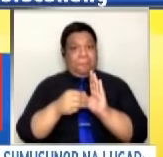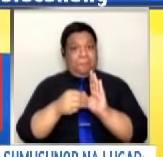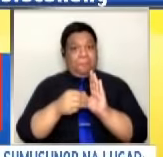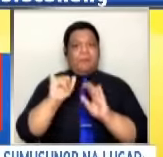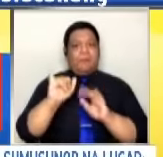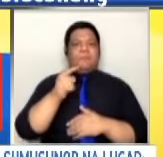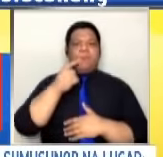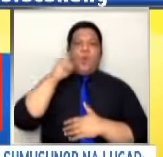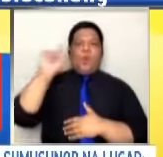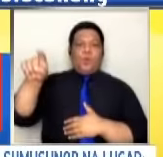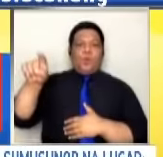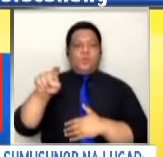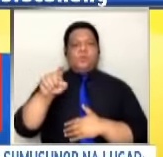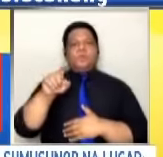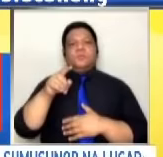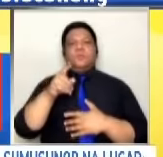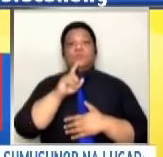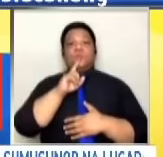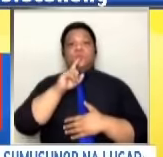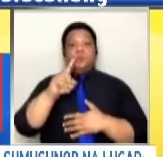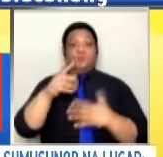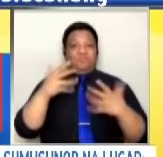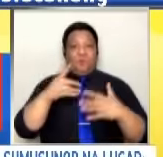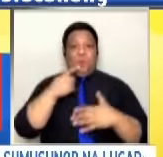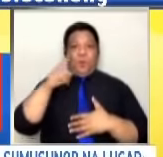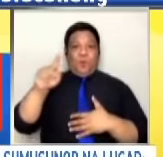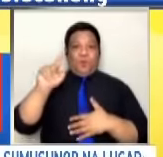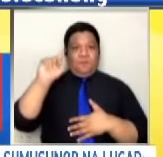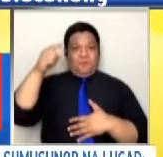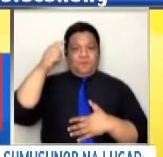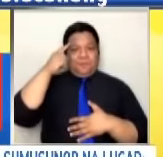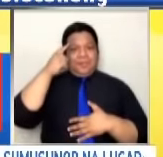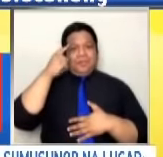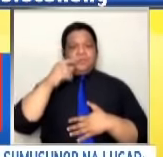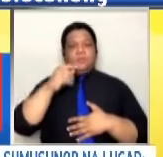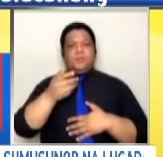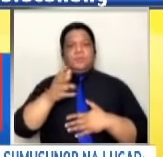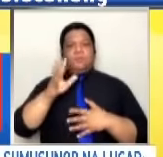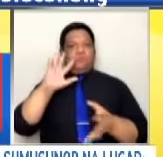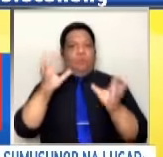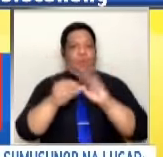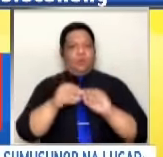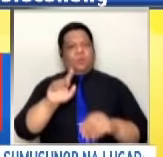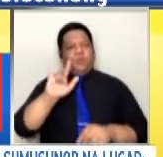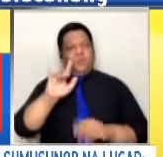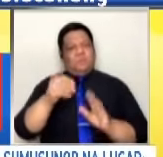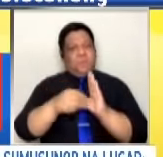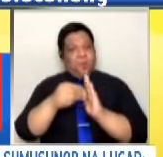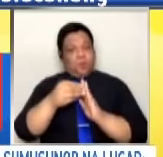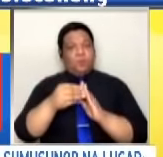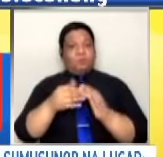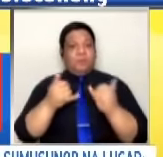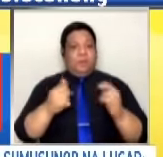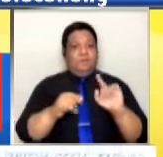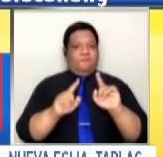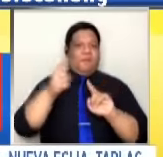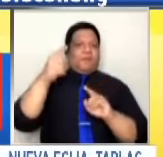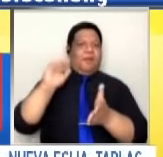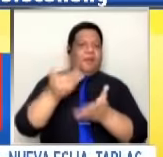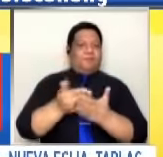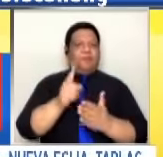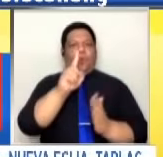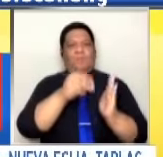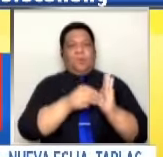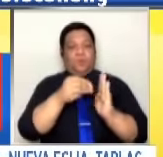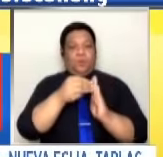ng mga bakunang binili mismo ng pamahalaan. Personal itong sinalubong ni na Pangulong Duterte, Health Secretary Francisco Duque,